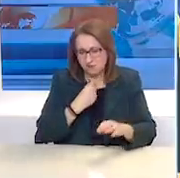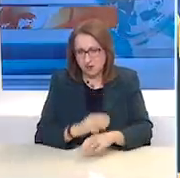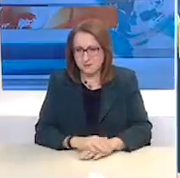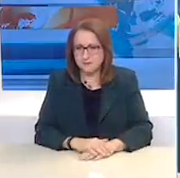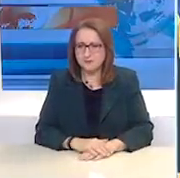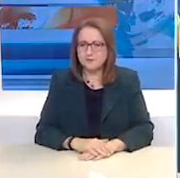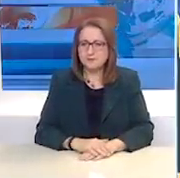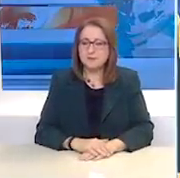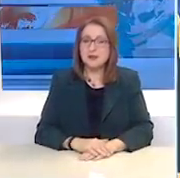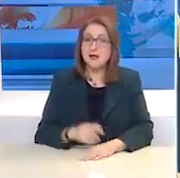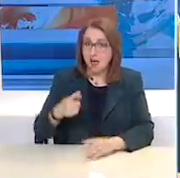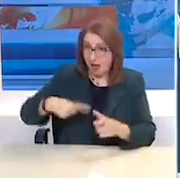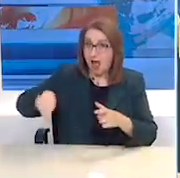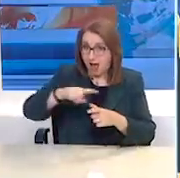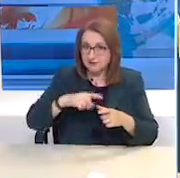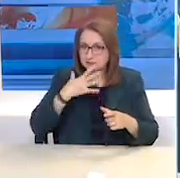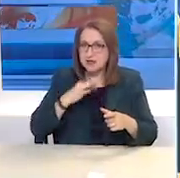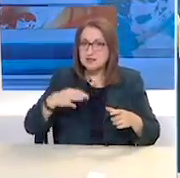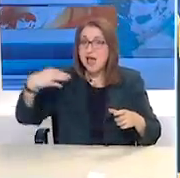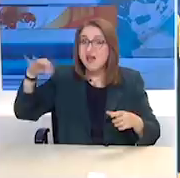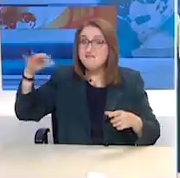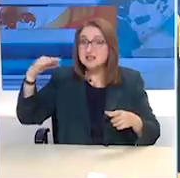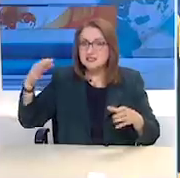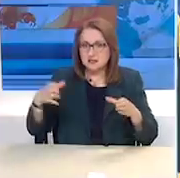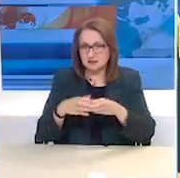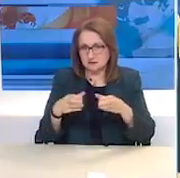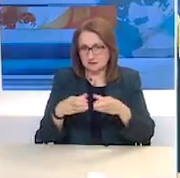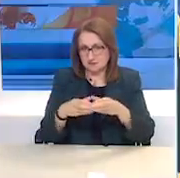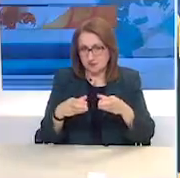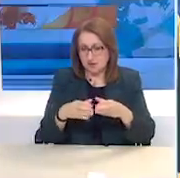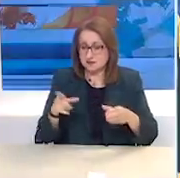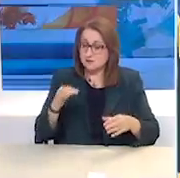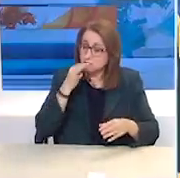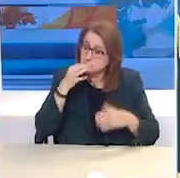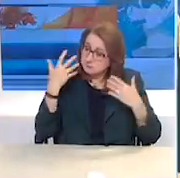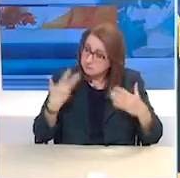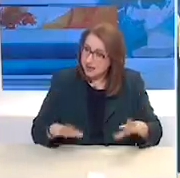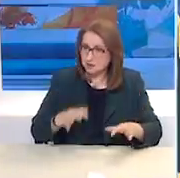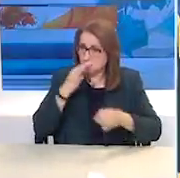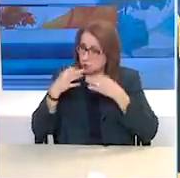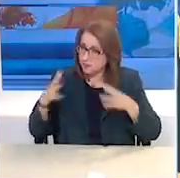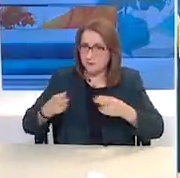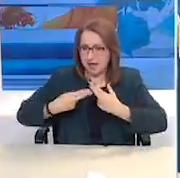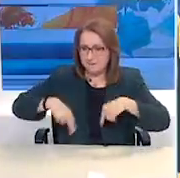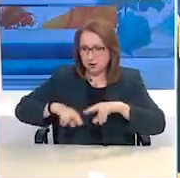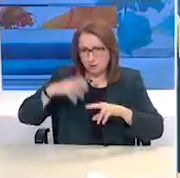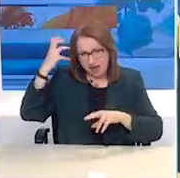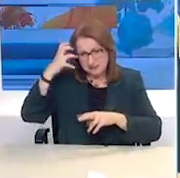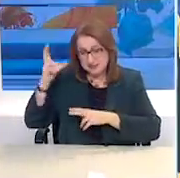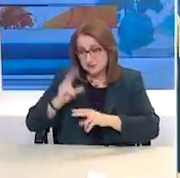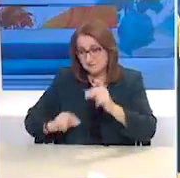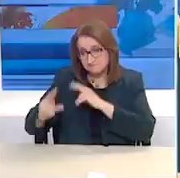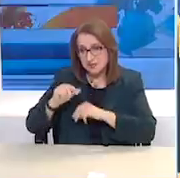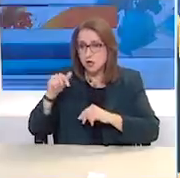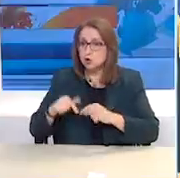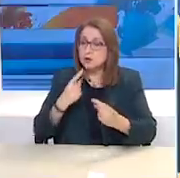είναι και θεωρούνται ευάλωτοι πληθυσμοί, για τους οποίους έχουμε επανειλημμένα μιλήσει και στην Επιτροπή Εμπειρογνωμόνων. Είμαστε σε διαβούλευση με